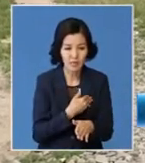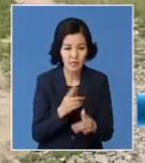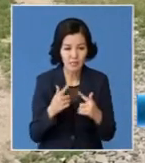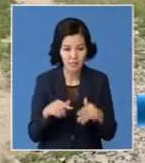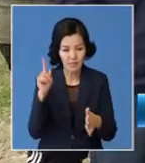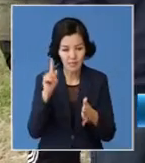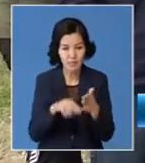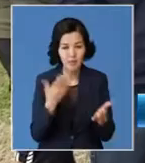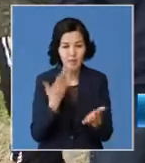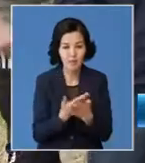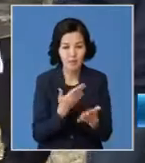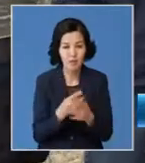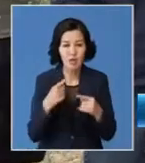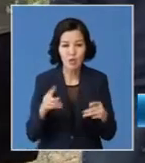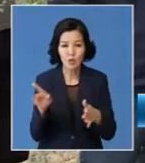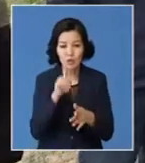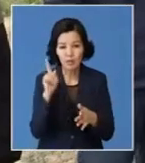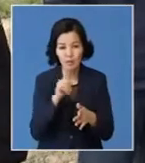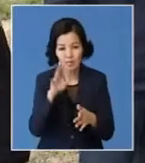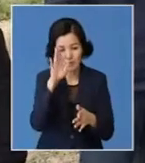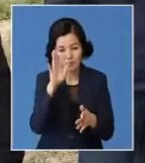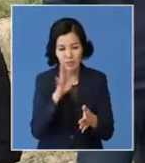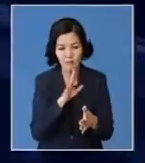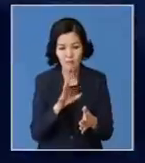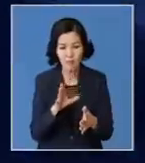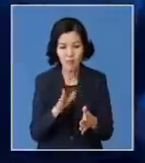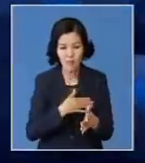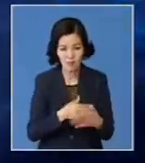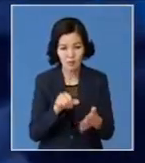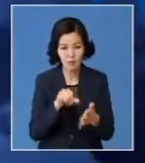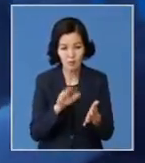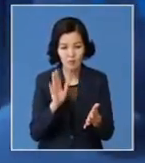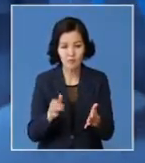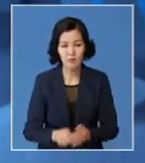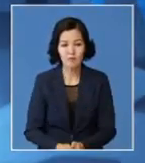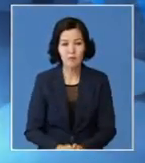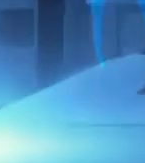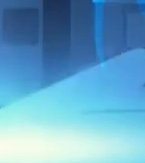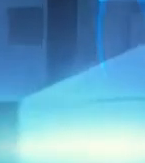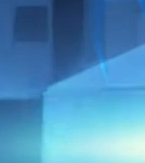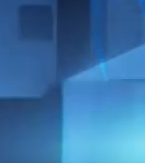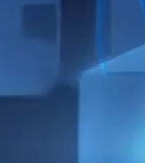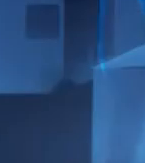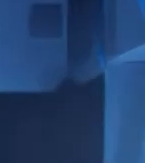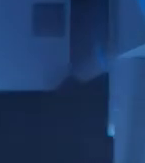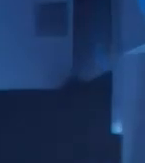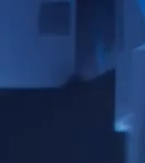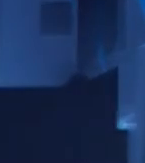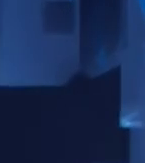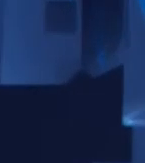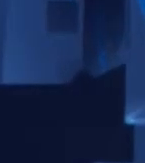что их примеру последуют и другие горожане областного центра. Ануар Амангельдинов, Жаслан Шинкенже, телеканал ЖТСУ.